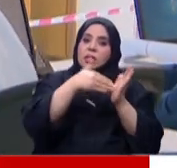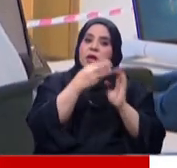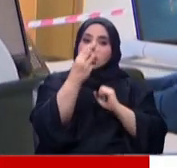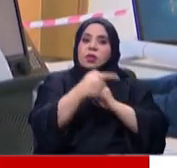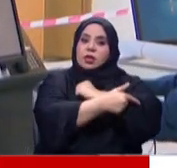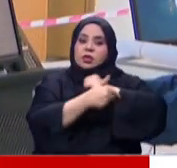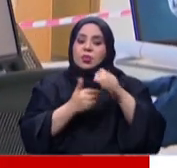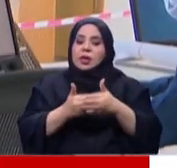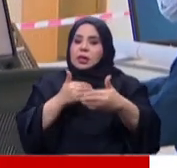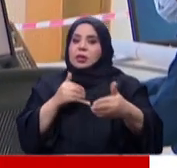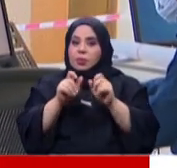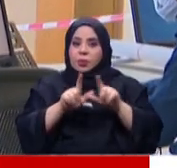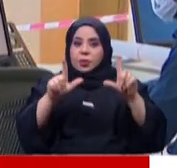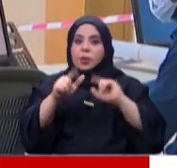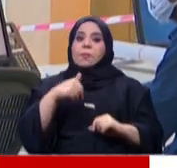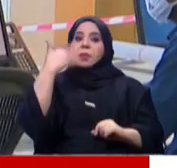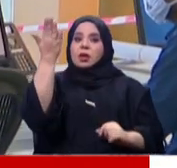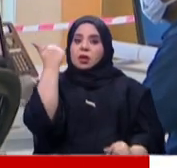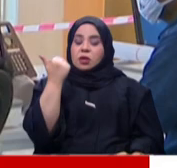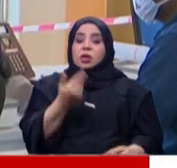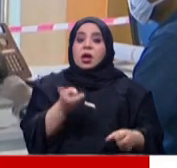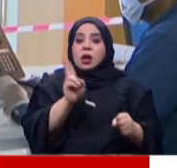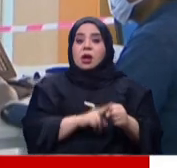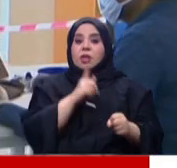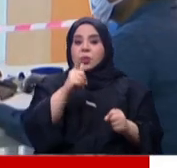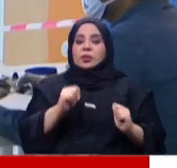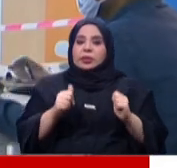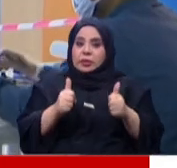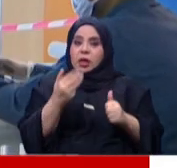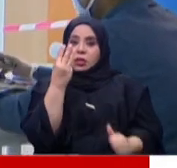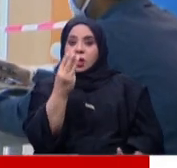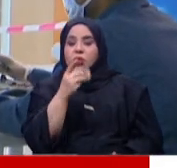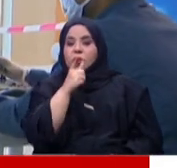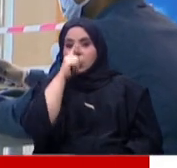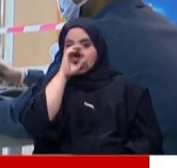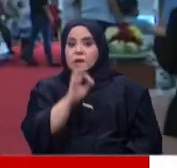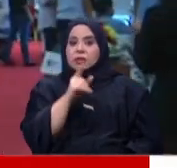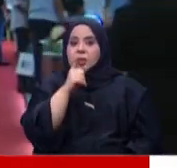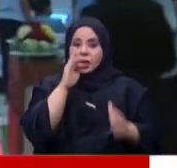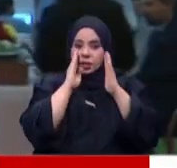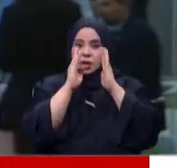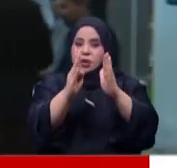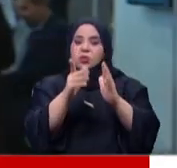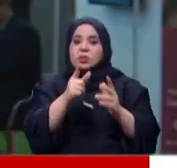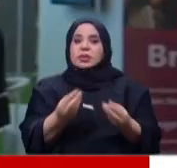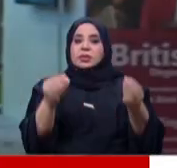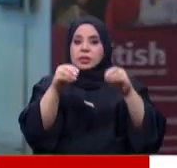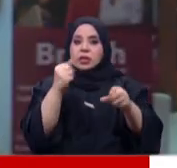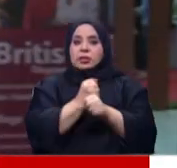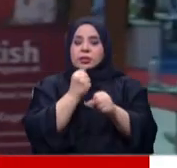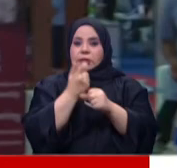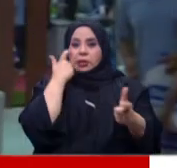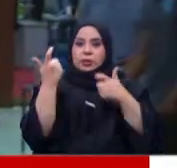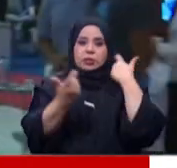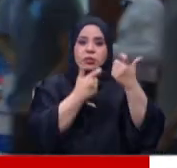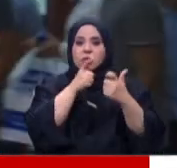التقدم بطلب الاستقدام من الخارج. أما المبادرة الثالثة فترتكز على تشديد الإجراءات الأمنية